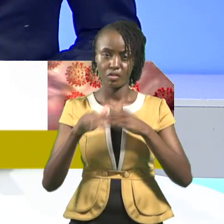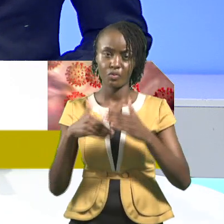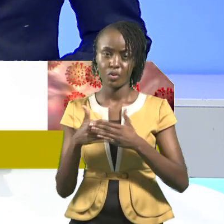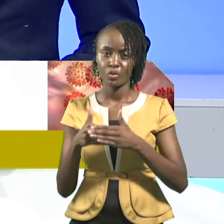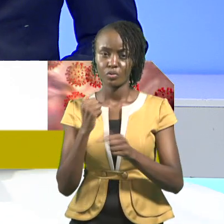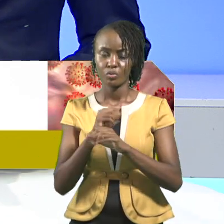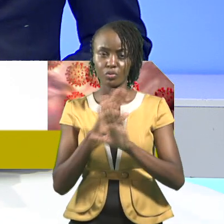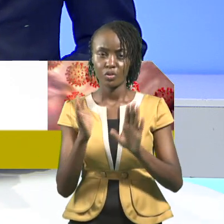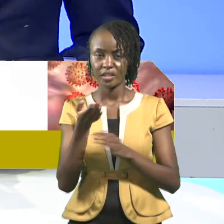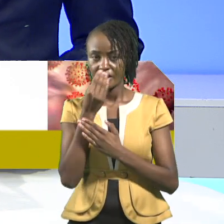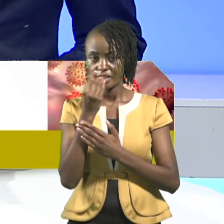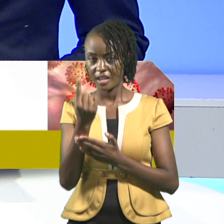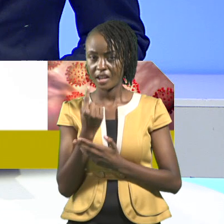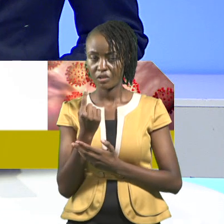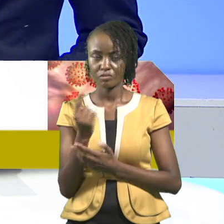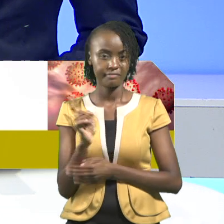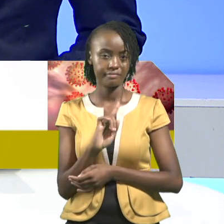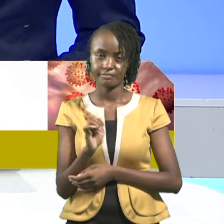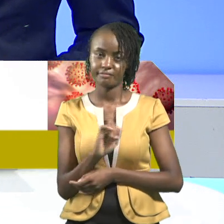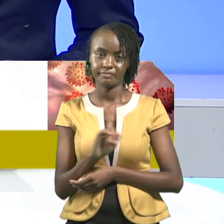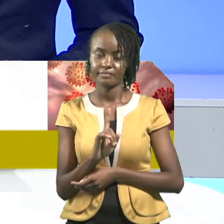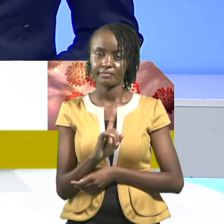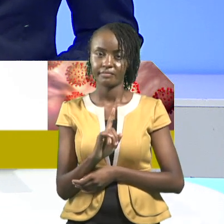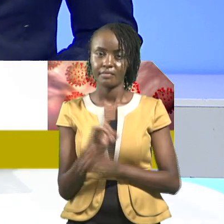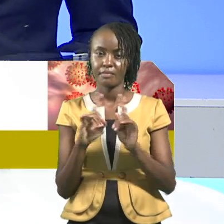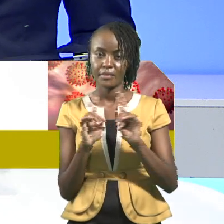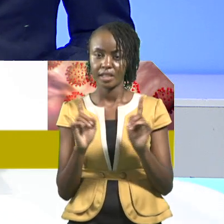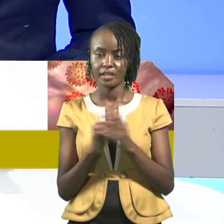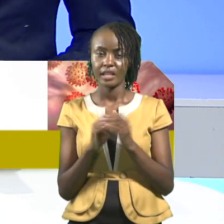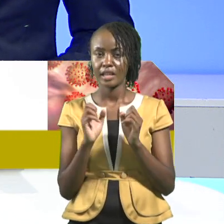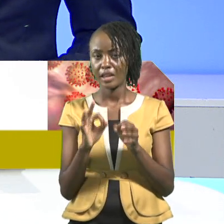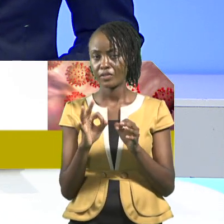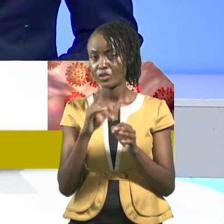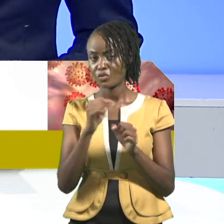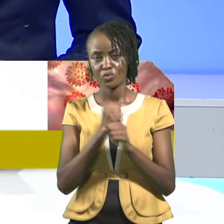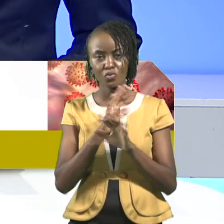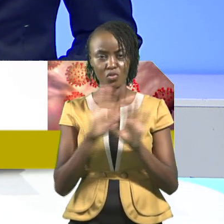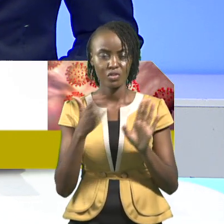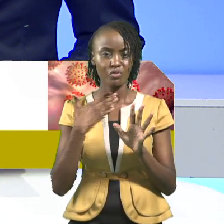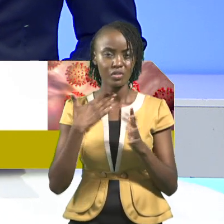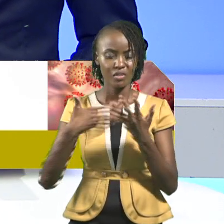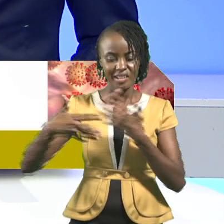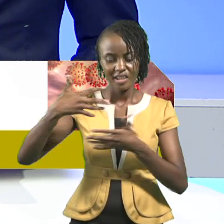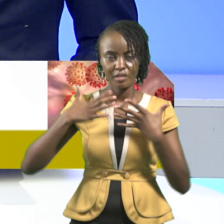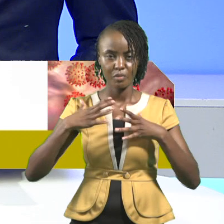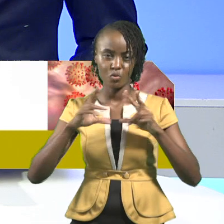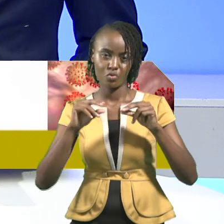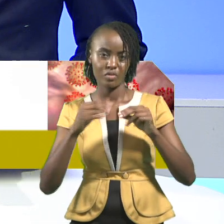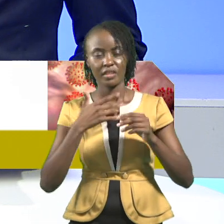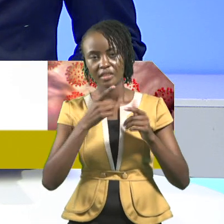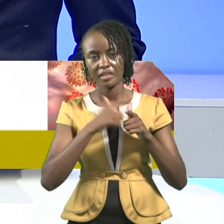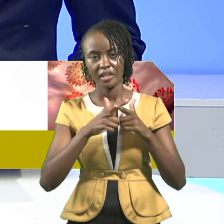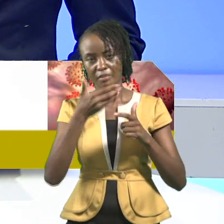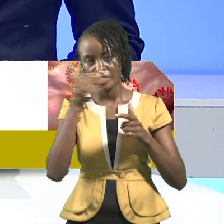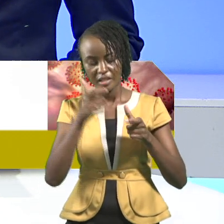usile minofu peke yako, na iwapo hutaki mtagusano, basi mfurahishe mwenzako kwa ujumbe, uwe